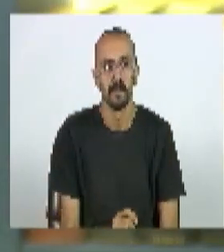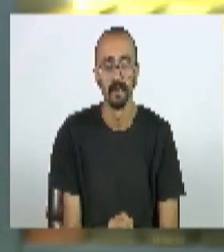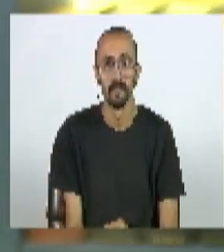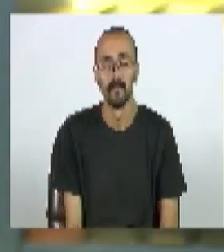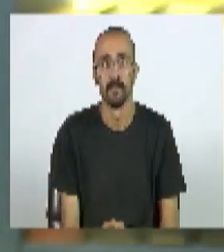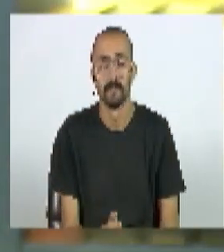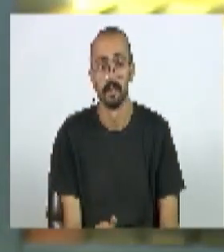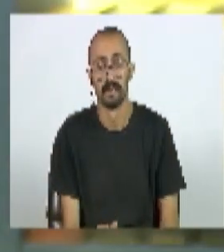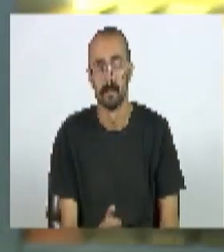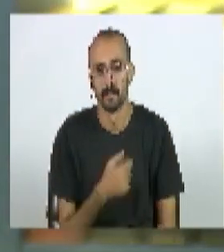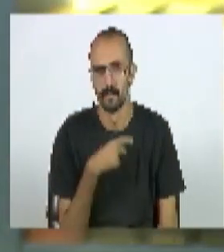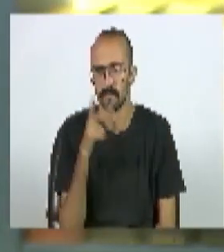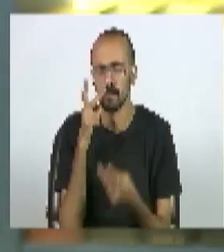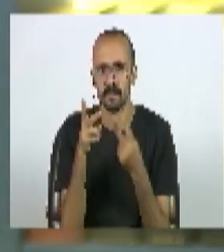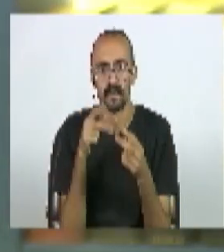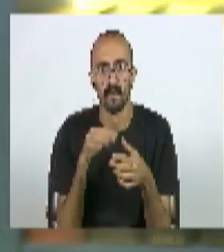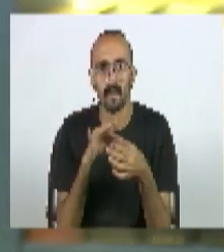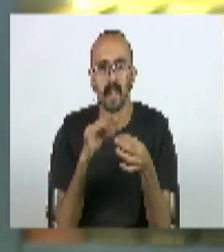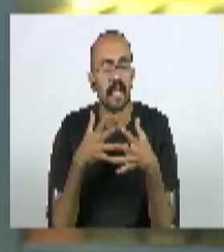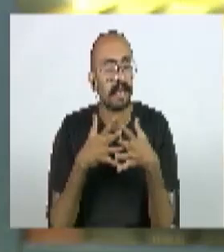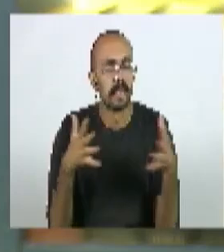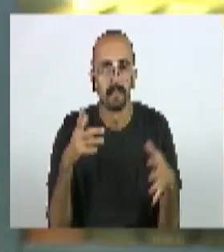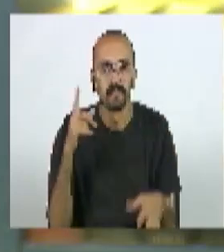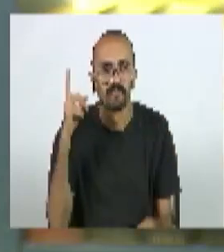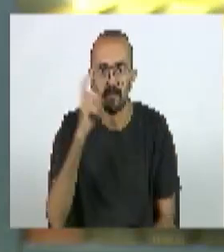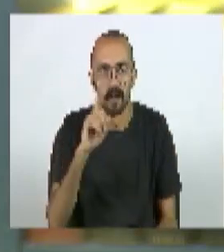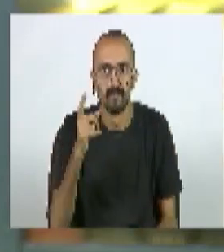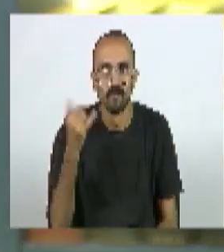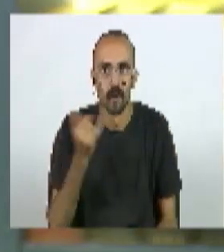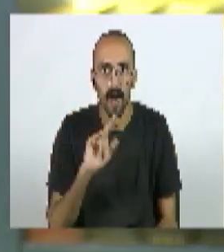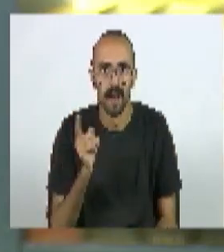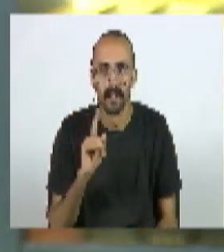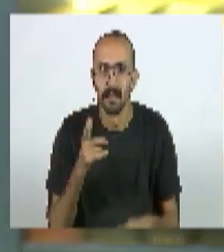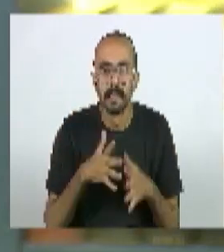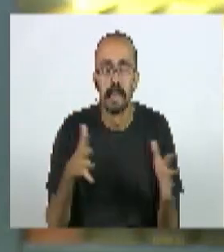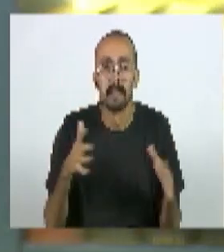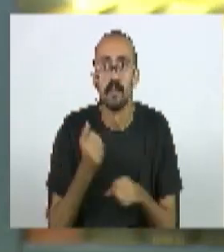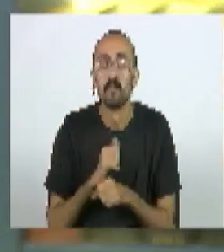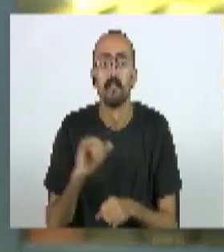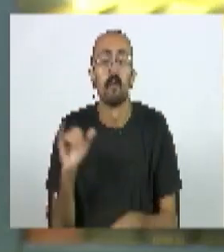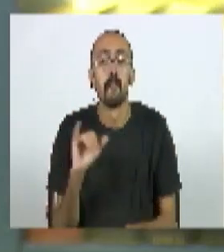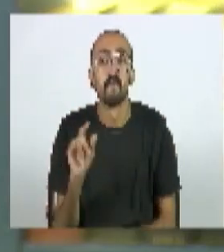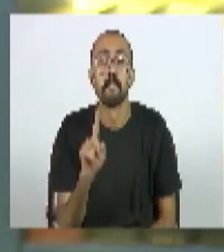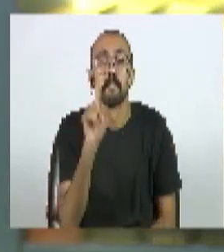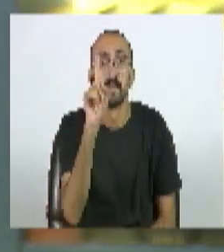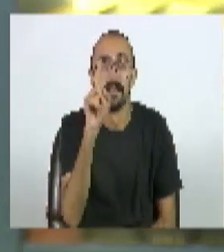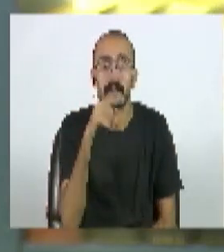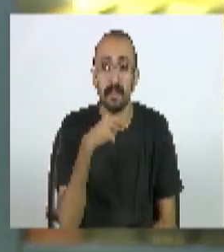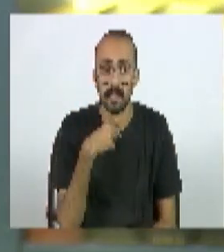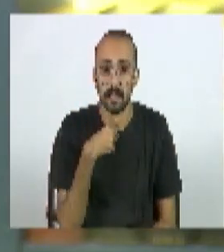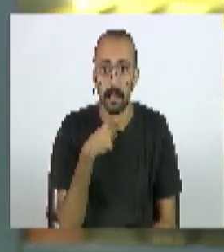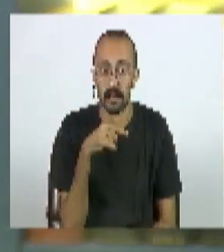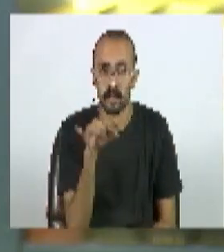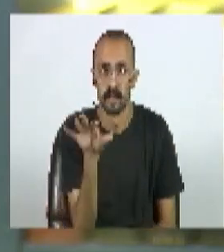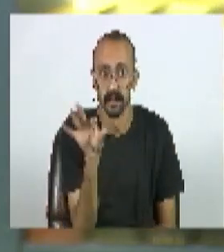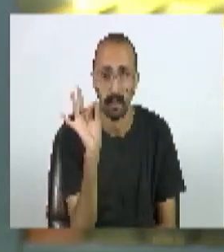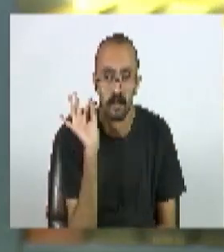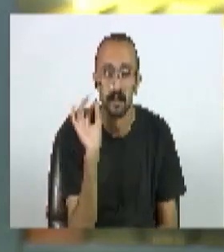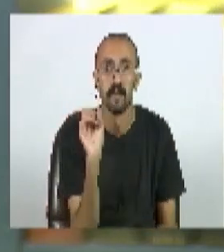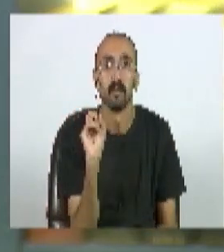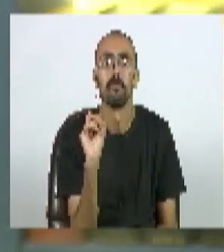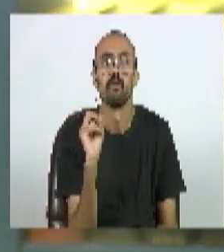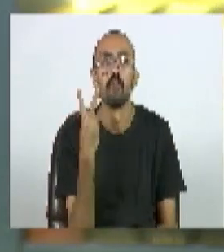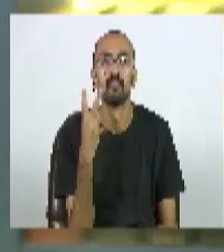التجارب هتحتاج مني وقت طويل ان انا احكي ليكم عن التجارب لانها كلها تجارب مهمة، لكن انا خرجت ب